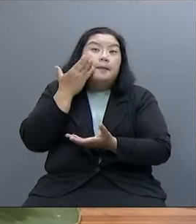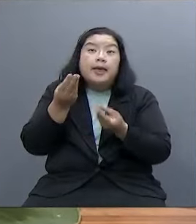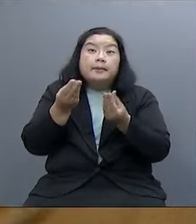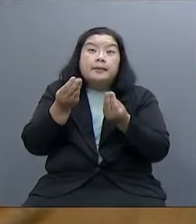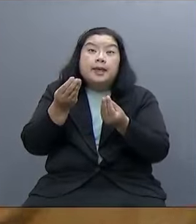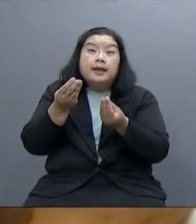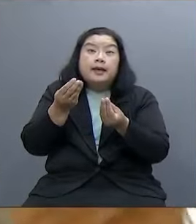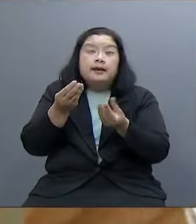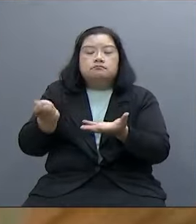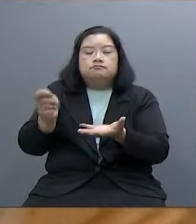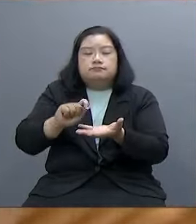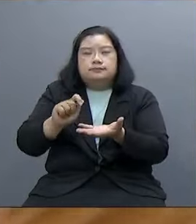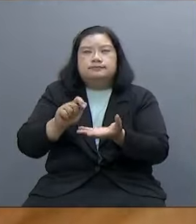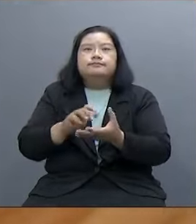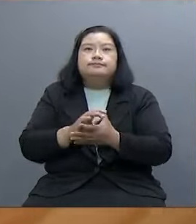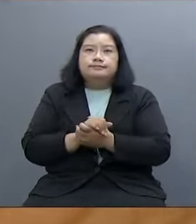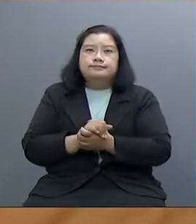ค่ะ